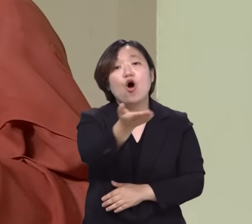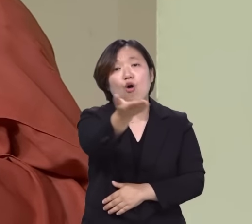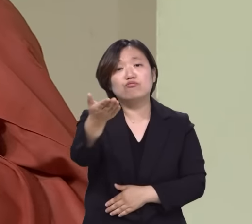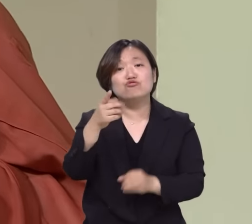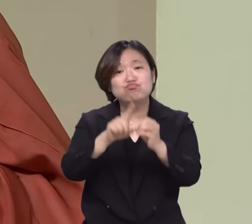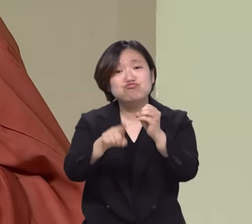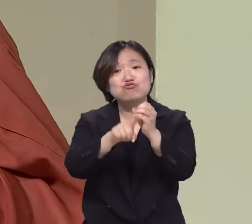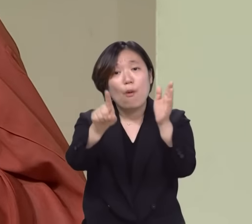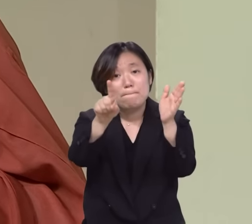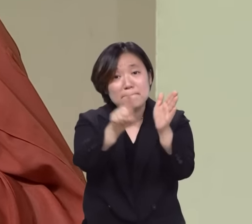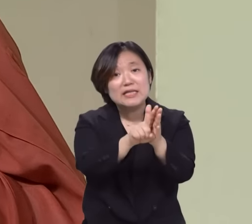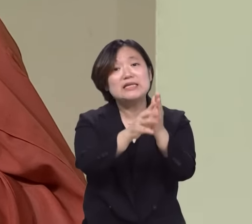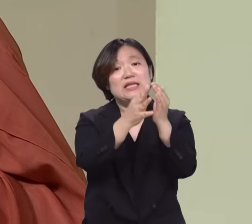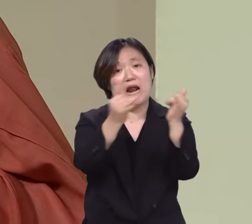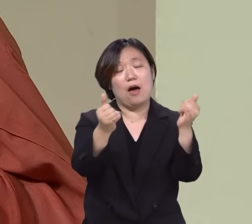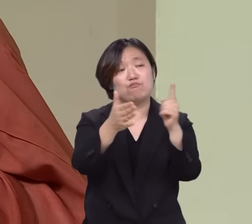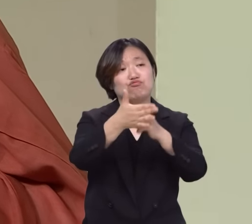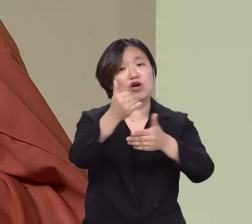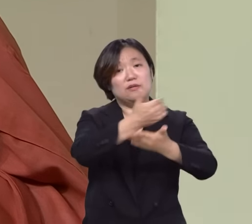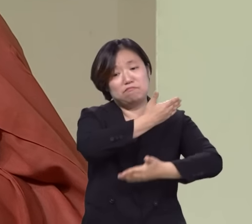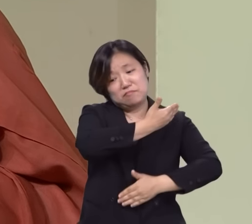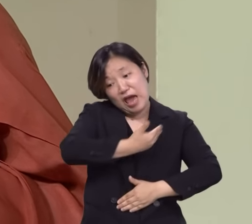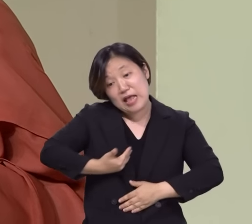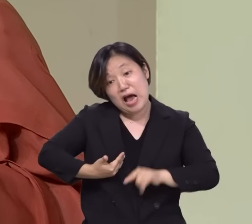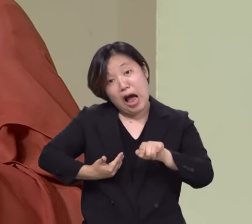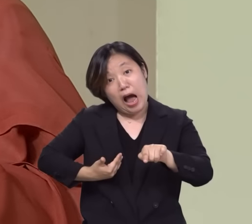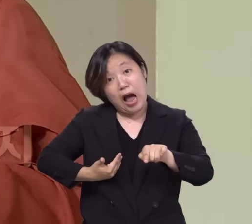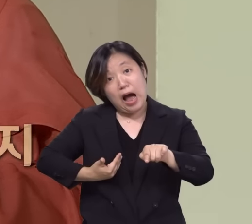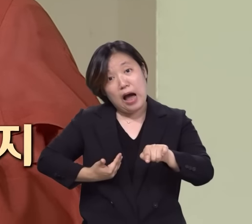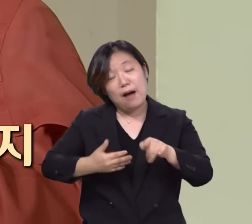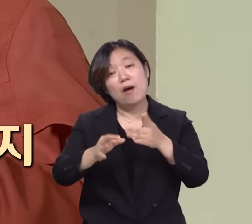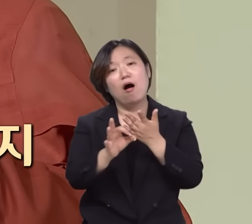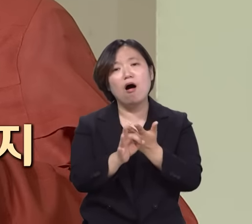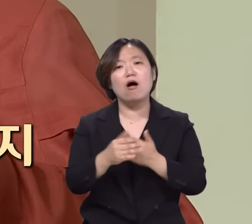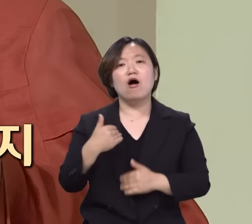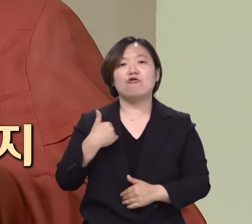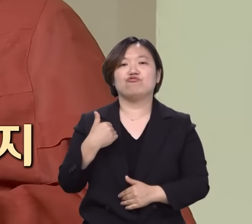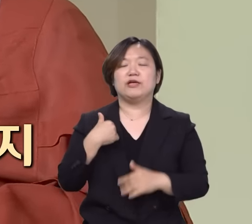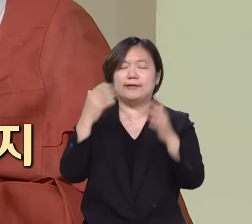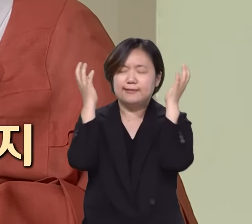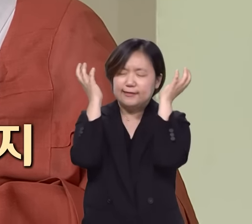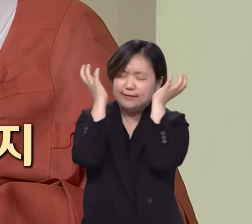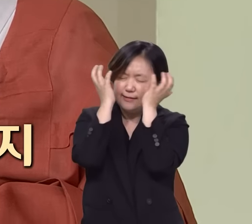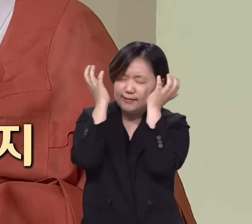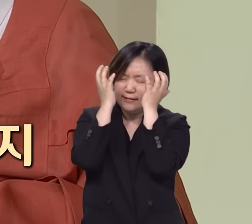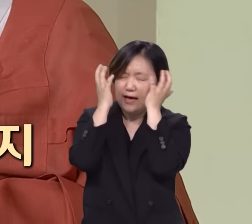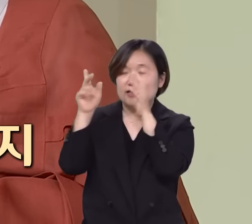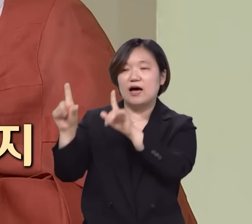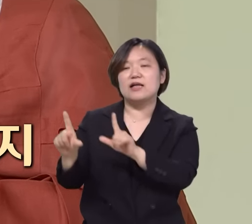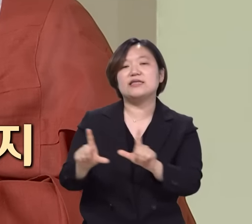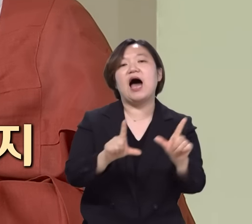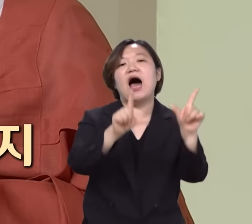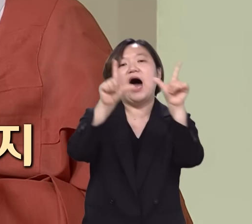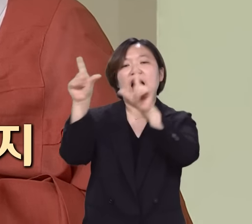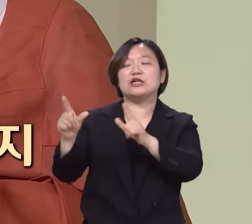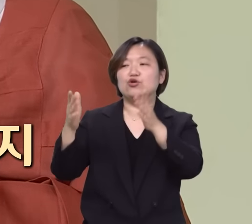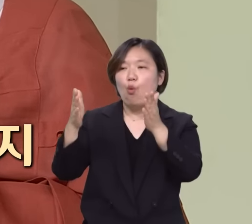진정한 부처님의 제자라면 항상이 힘들고 어려운 가시길 속에서